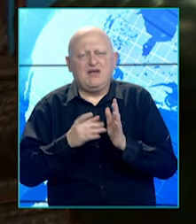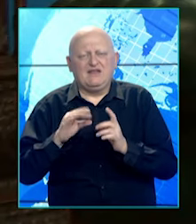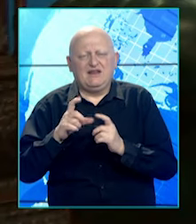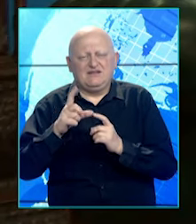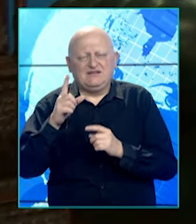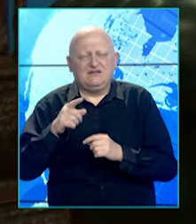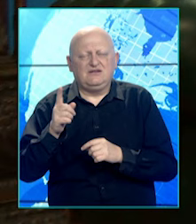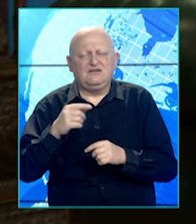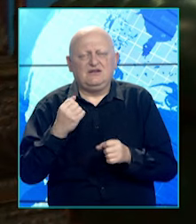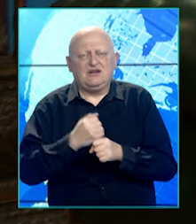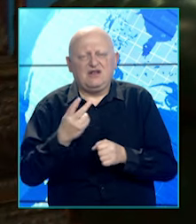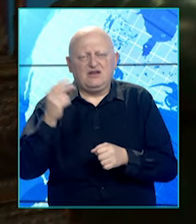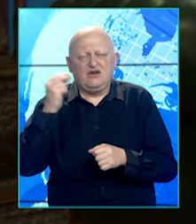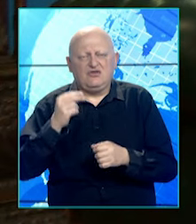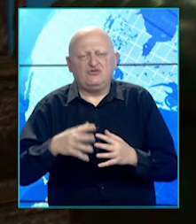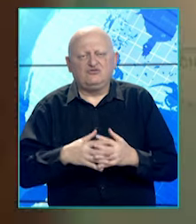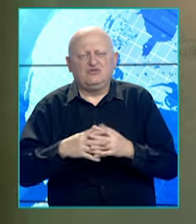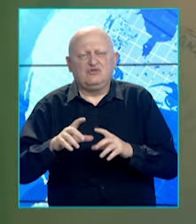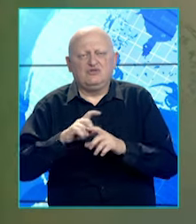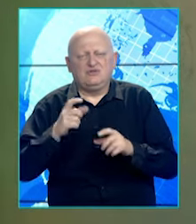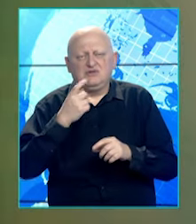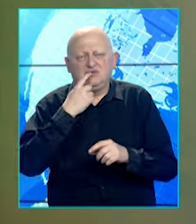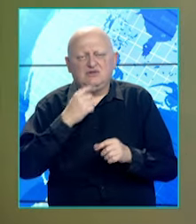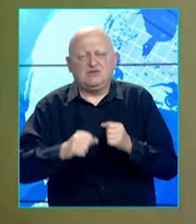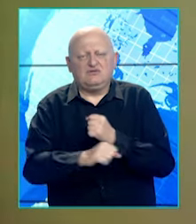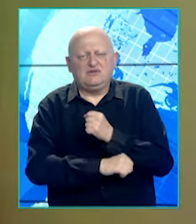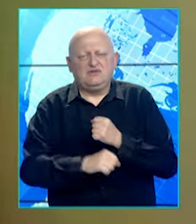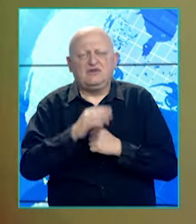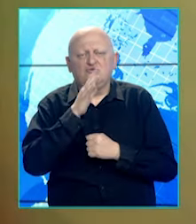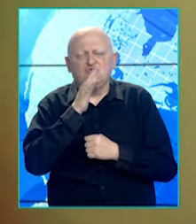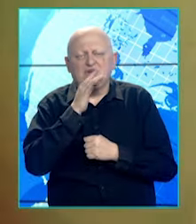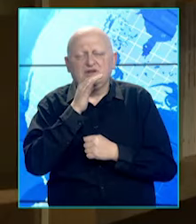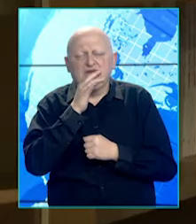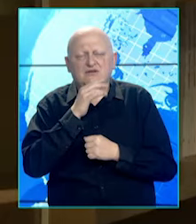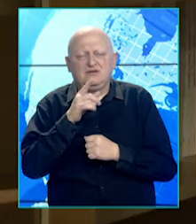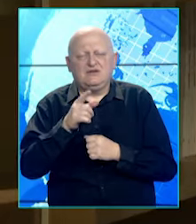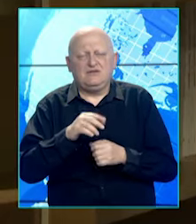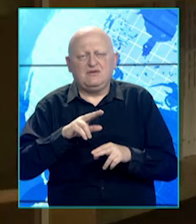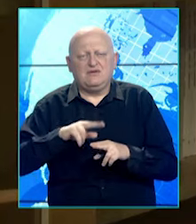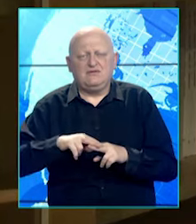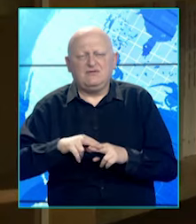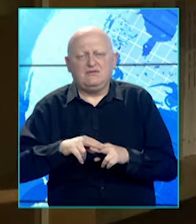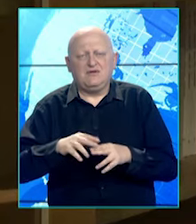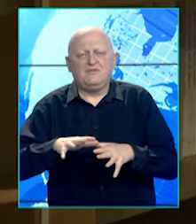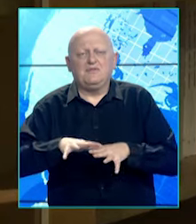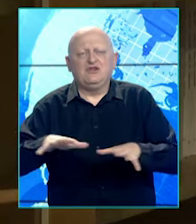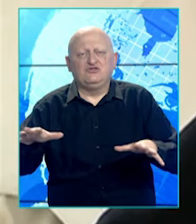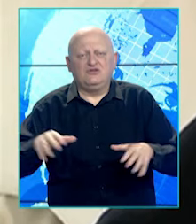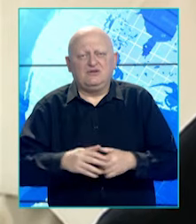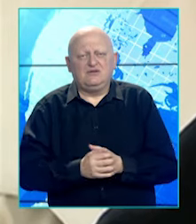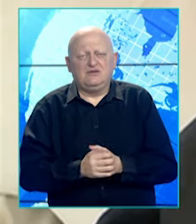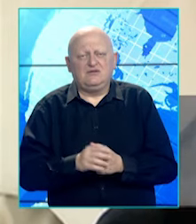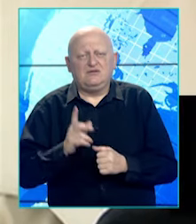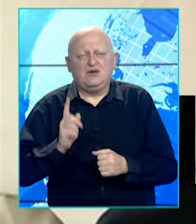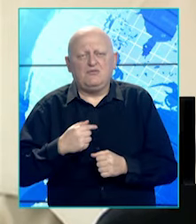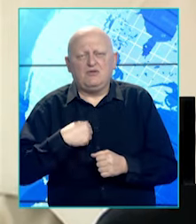medresi, a radio je kao naučni saradnik u Institutu za jezik Univerziteta u Sarajevu. Time je njegova ostavština preširoka. Ja